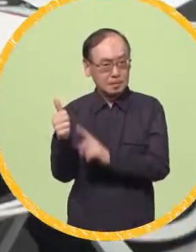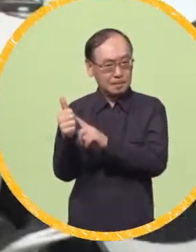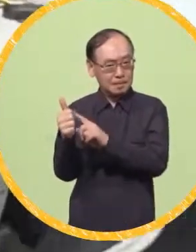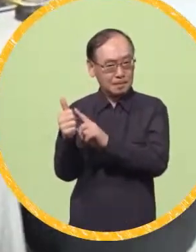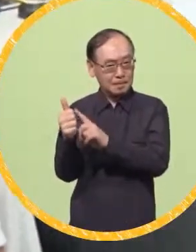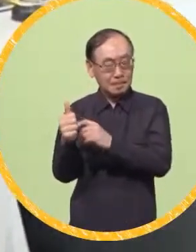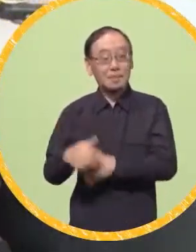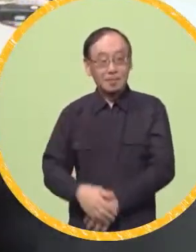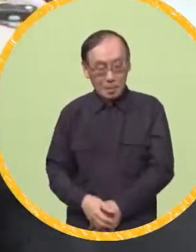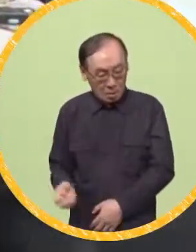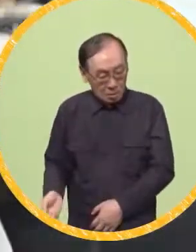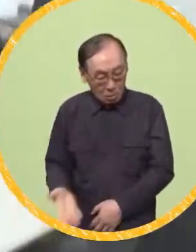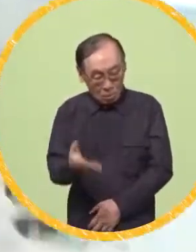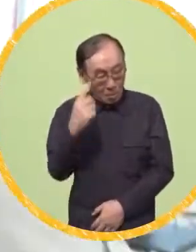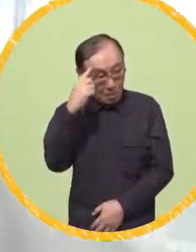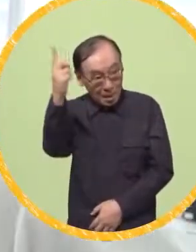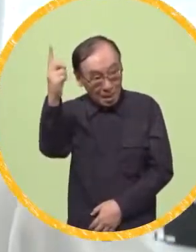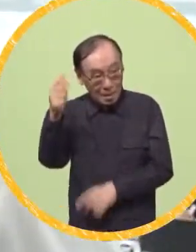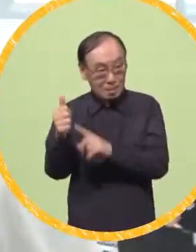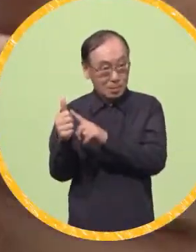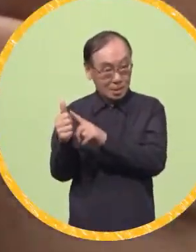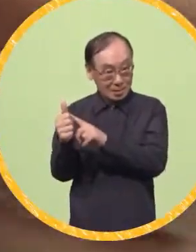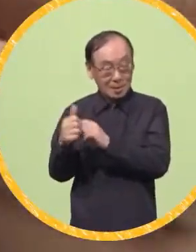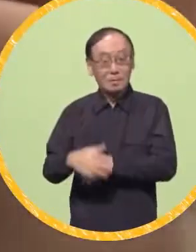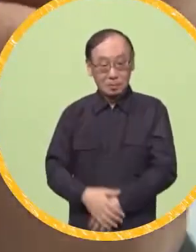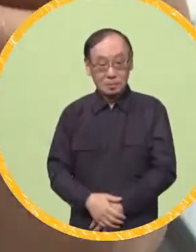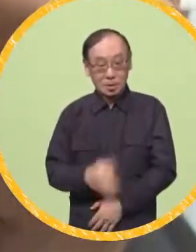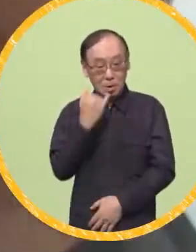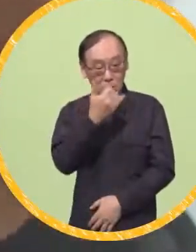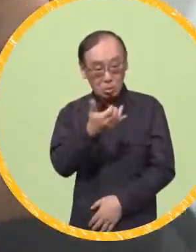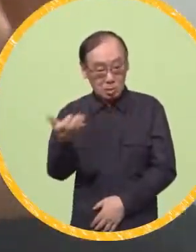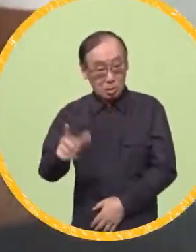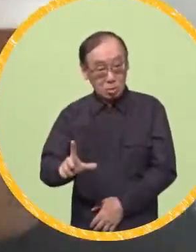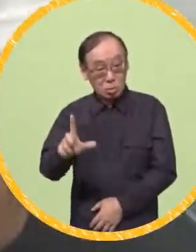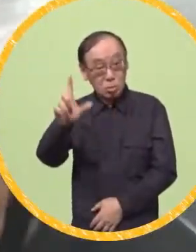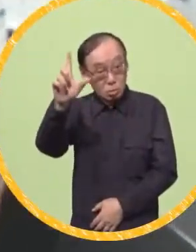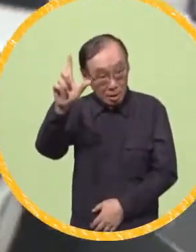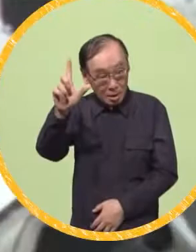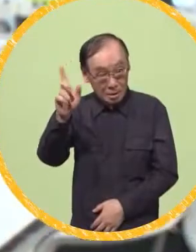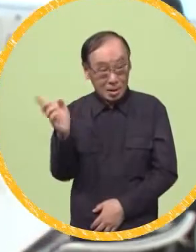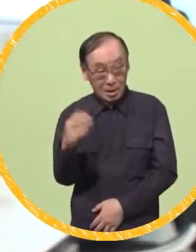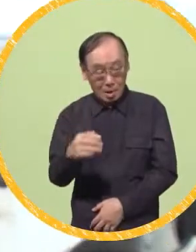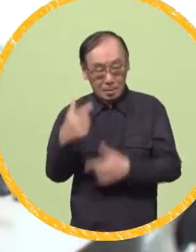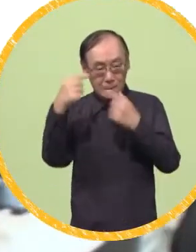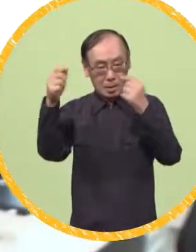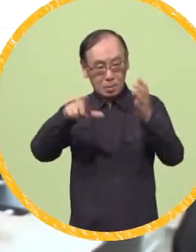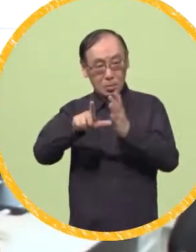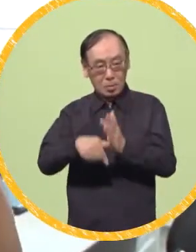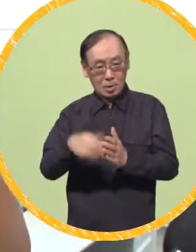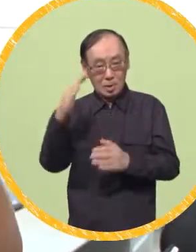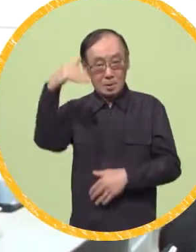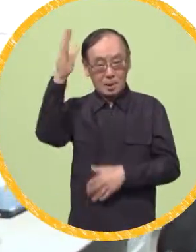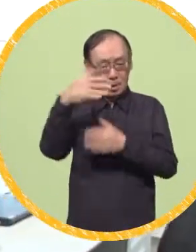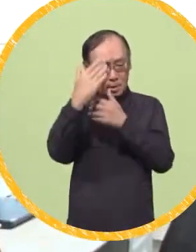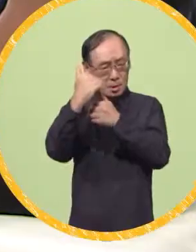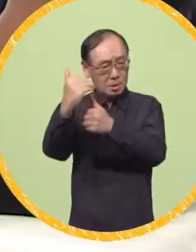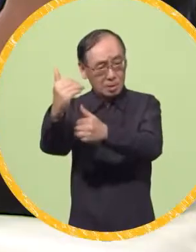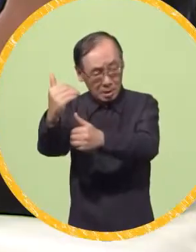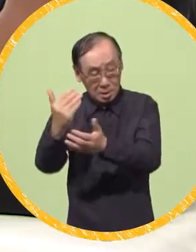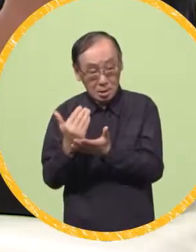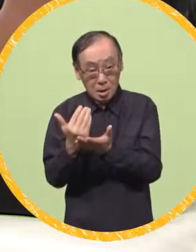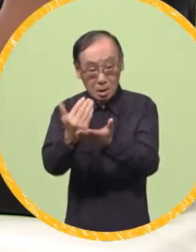セーリングすごろくの発案者中身さーい海の上という名字からですね大学時代先輩にさせ割れ始めた